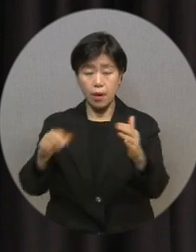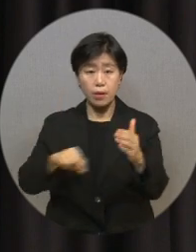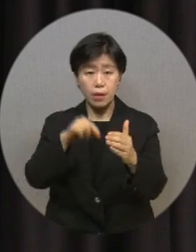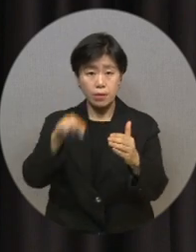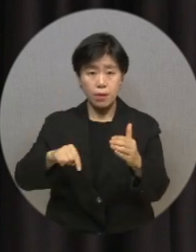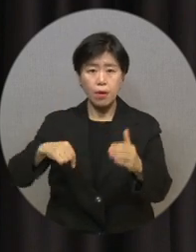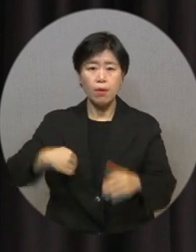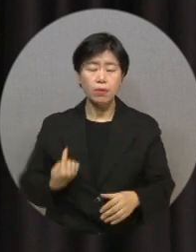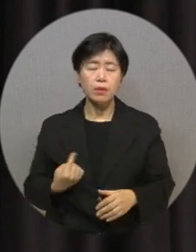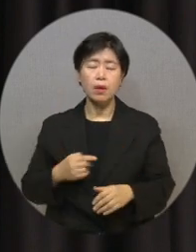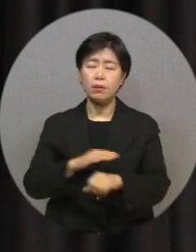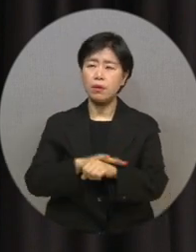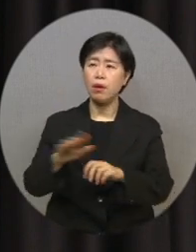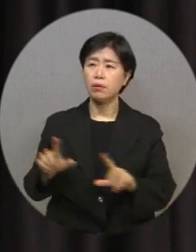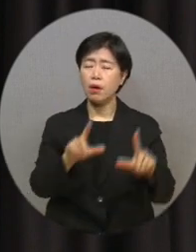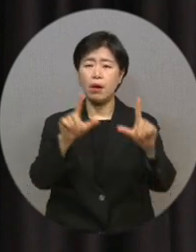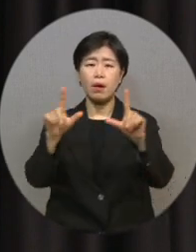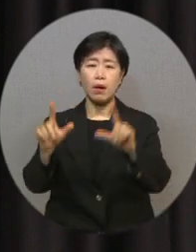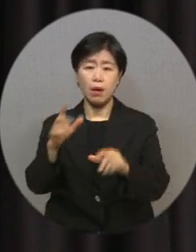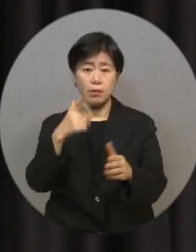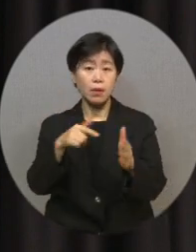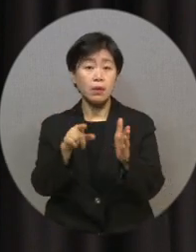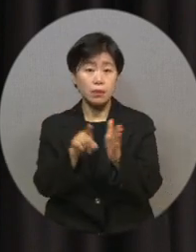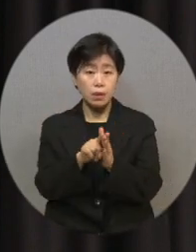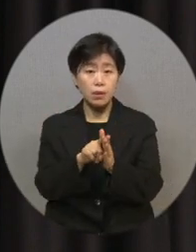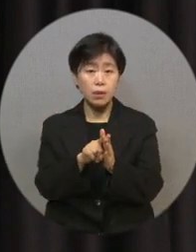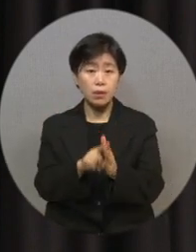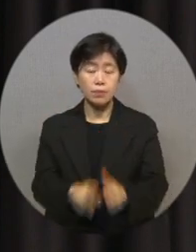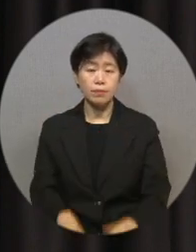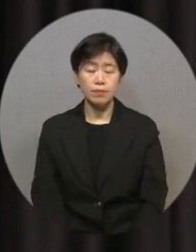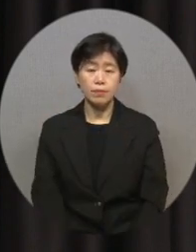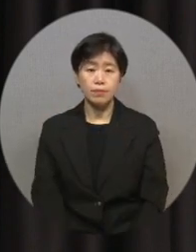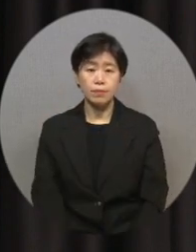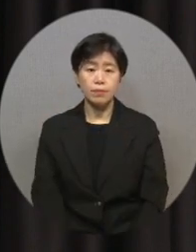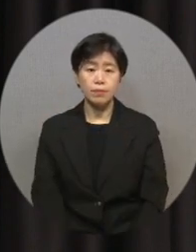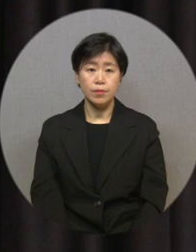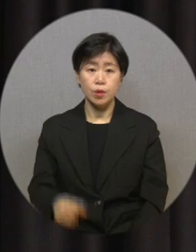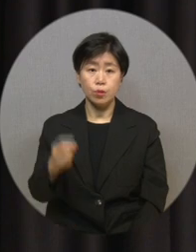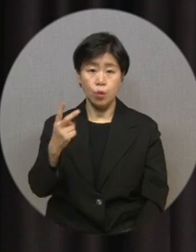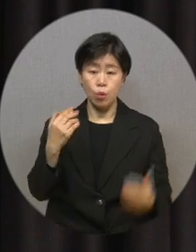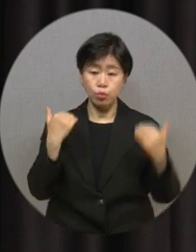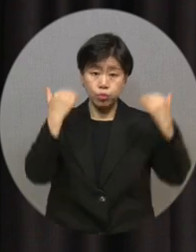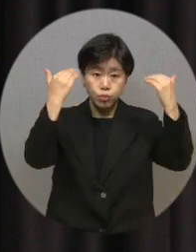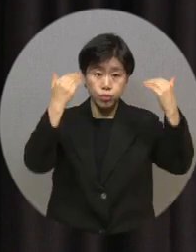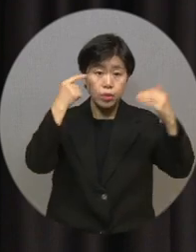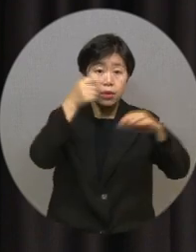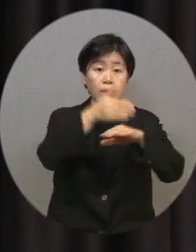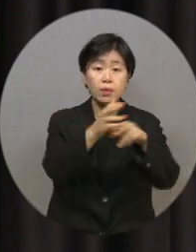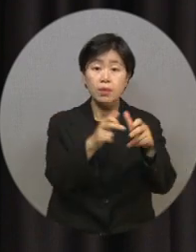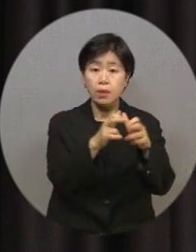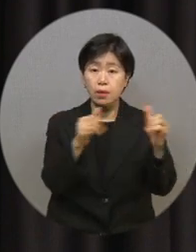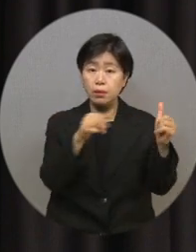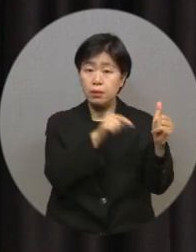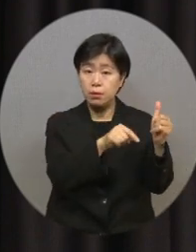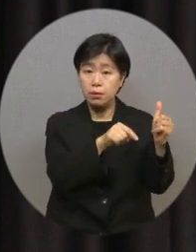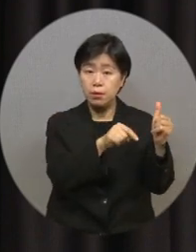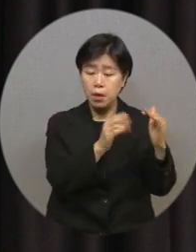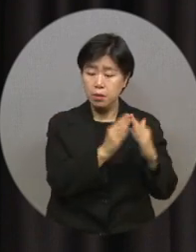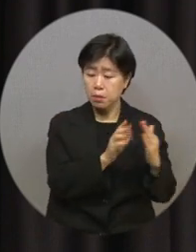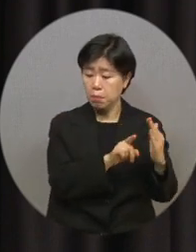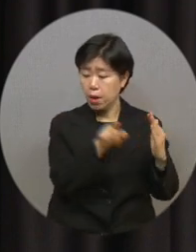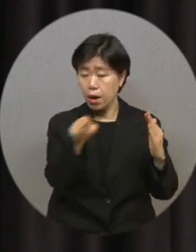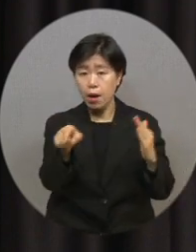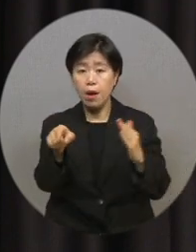자리 매김하고 살아갈 수 있도록음 그 또 또 성인 발달장애 분들이 실질적으로 밖으로